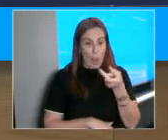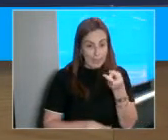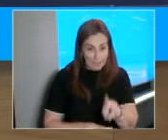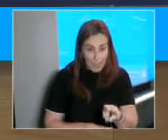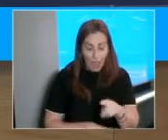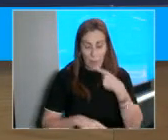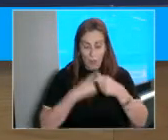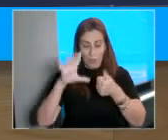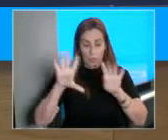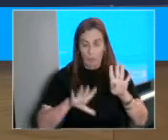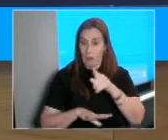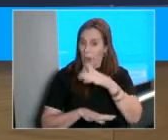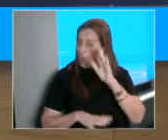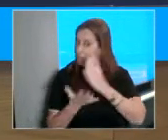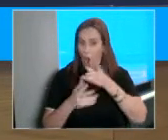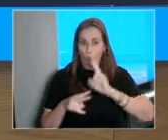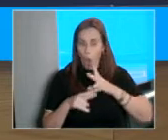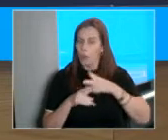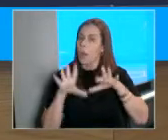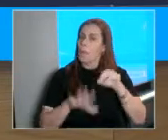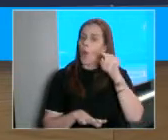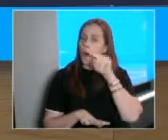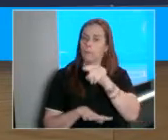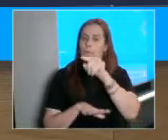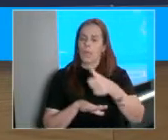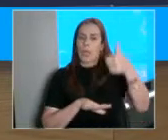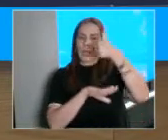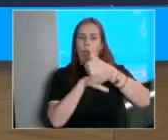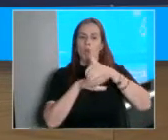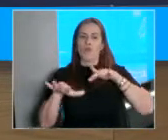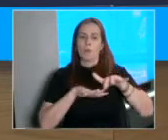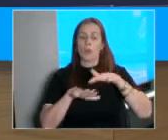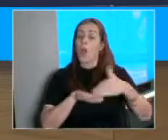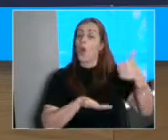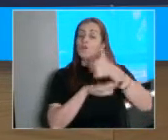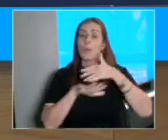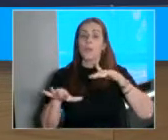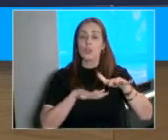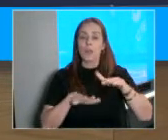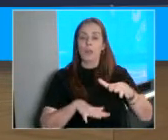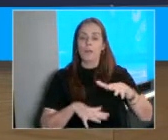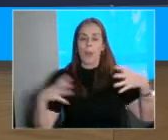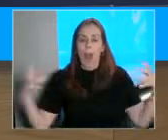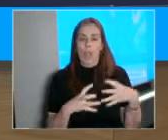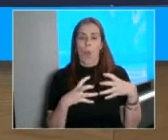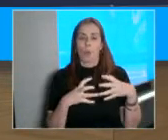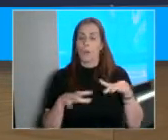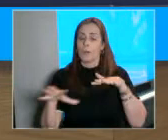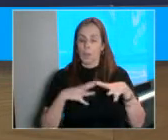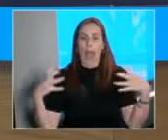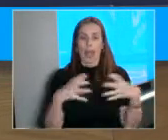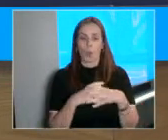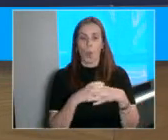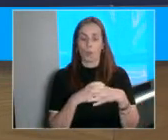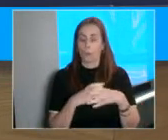69, ולמרות בריאותה הלקויה, נבחרה לראשות הממשלה ועמדה בראש ממשלת הליכוד הלאומי, ממשלת